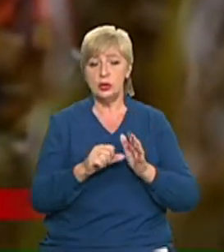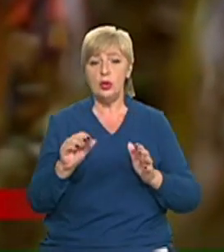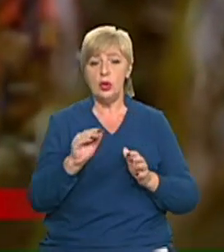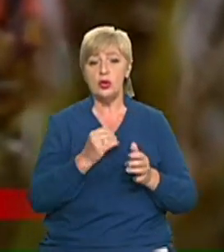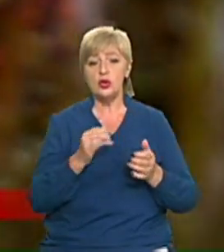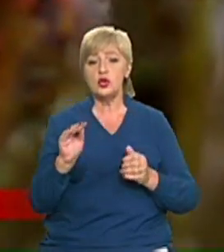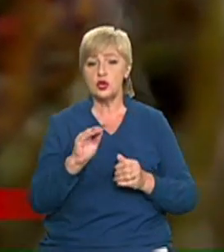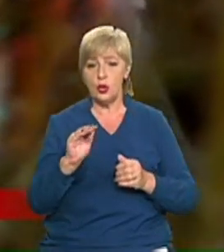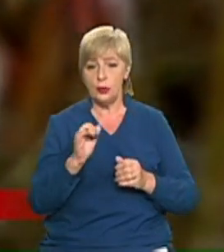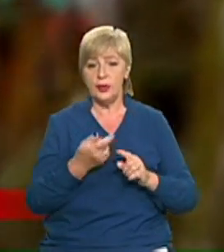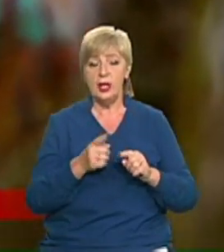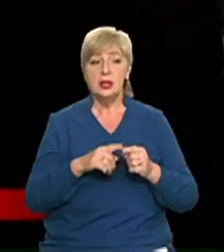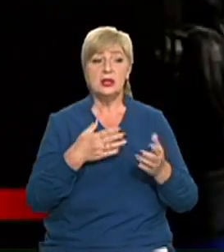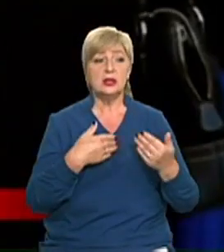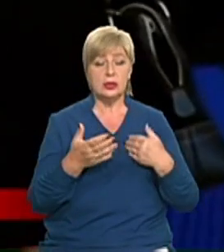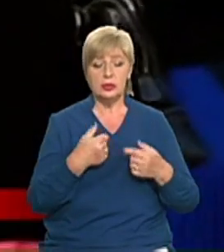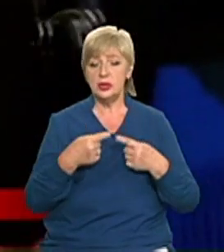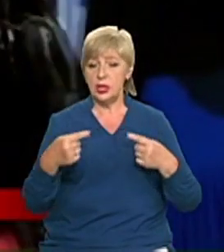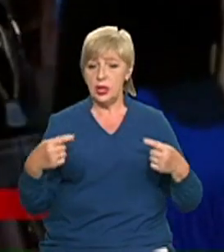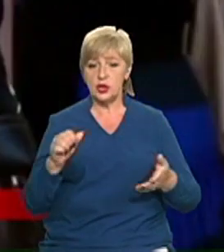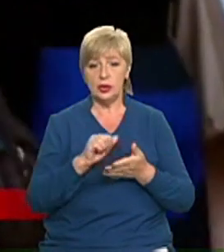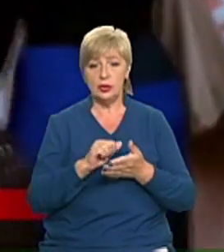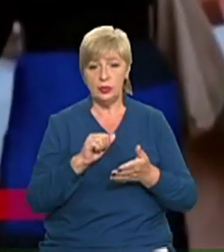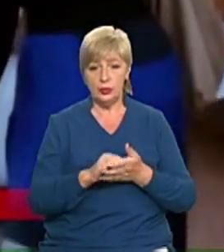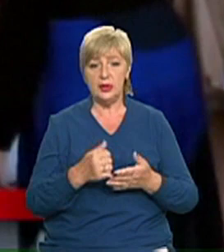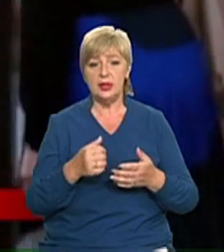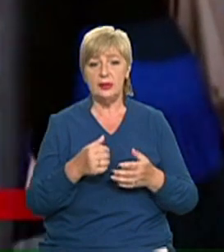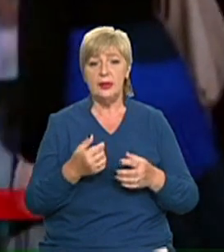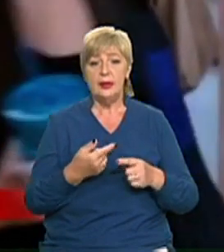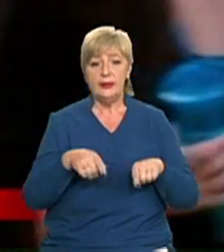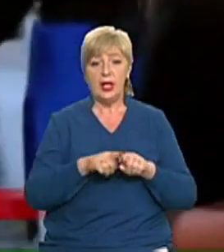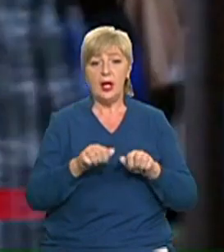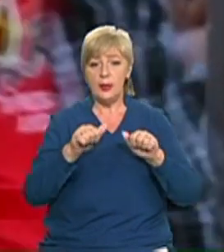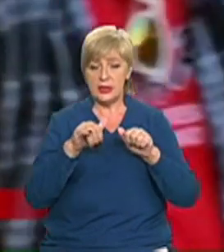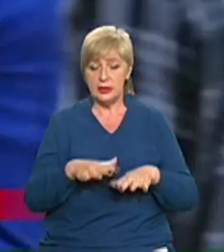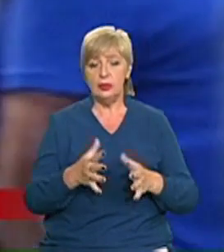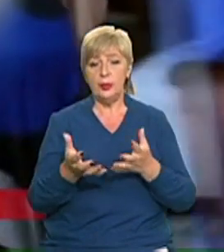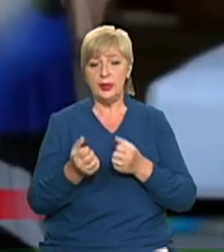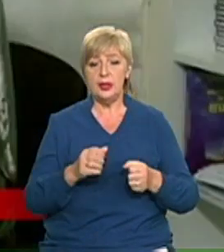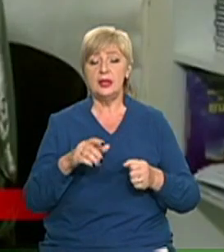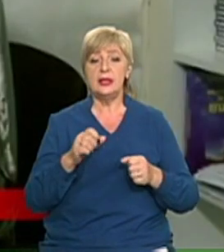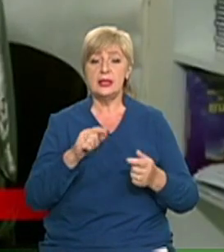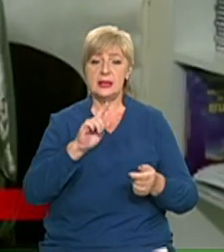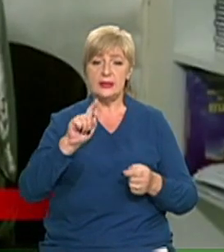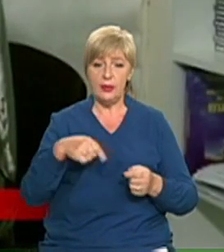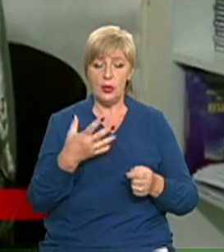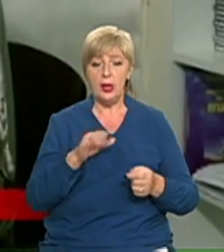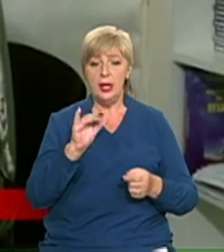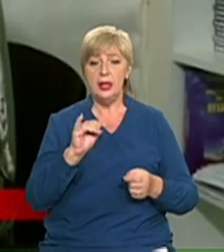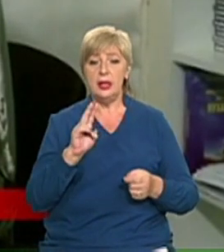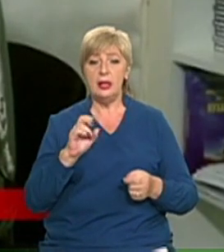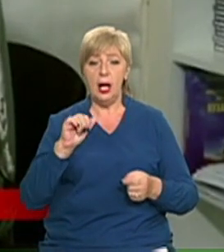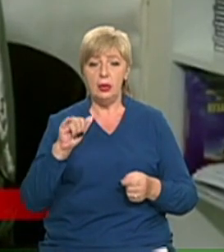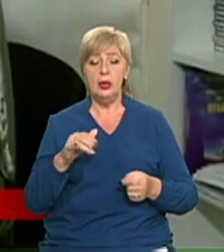і усіх інших документів, які оформлюють у міграційній службі. Така постанова прийнята згідно з вимогами ІКАО, Міжнародної